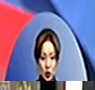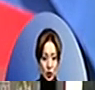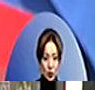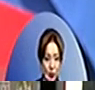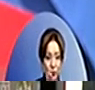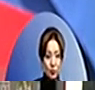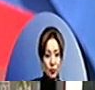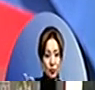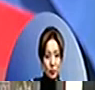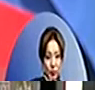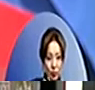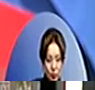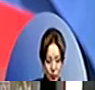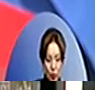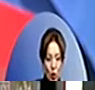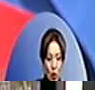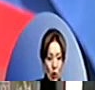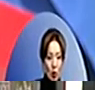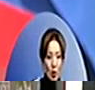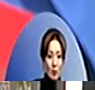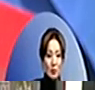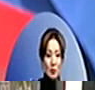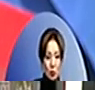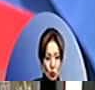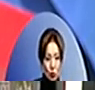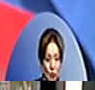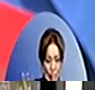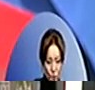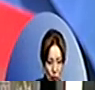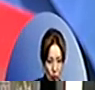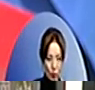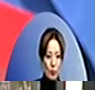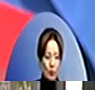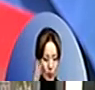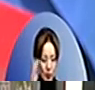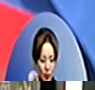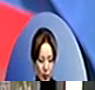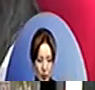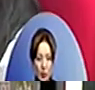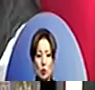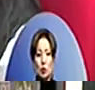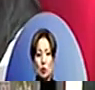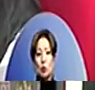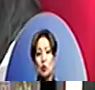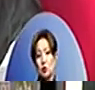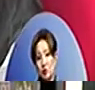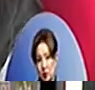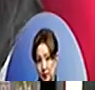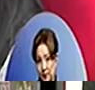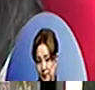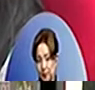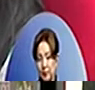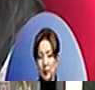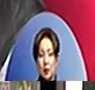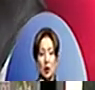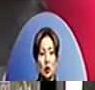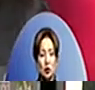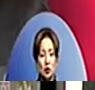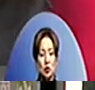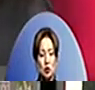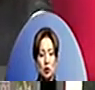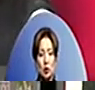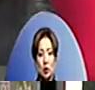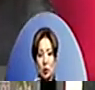олголтод олох дамжилтад тулгуурлан боловсруулах учиртай. 1960-ад оноос хойш өнөөдрийг хүртэл